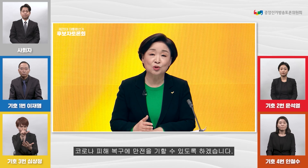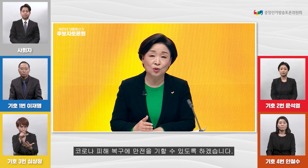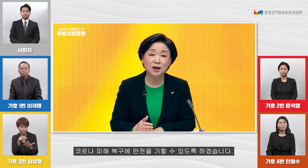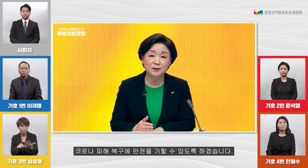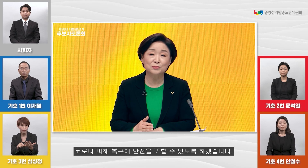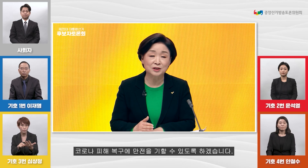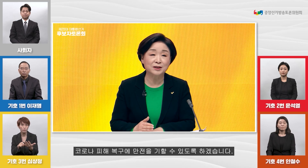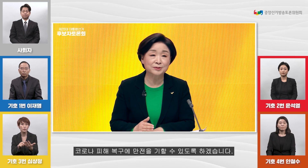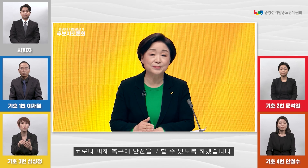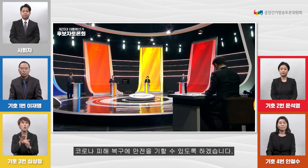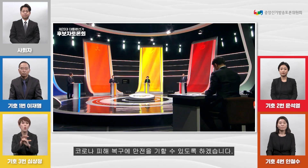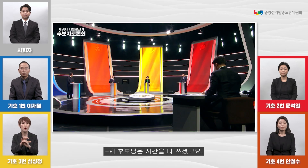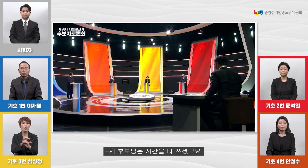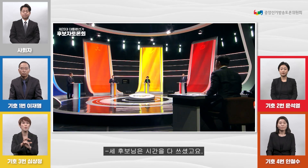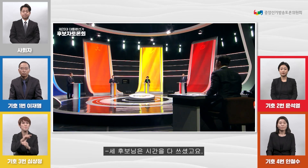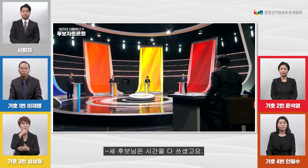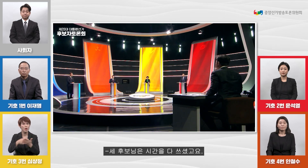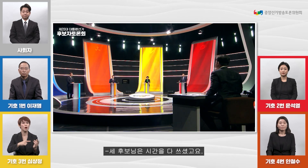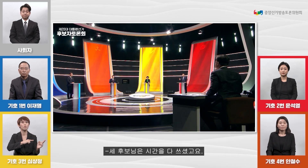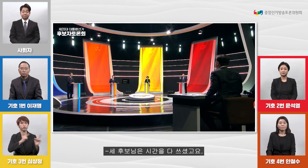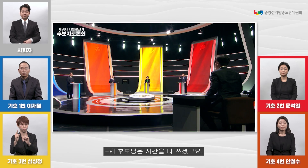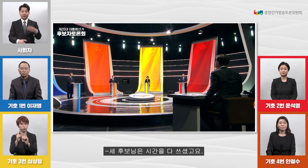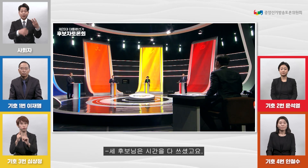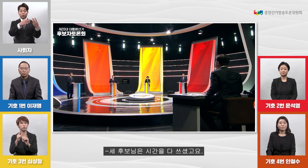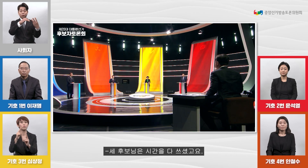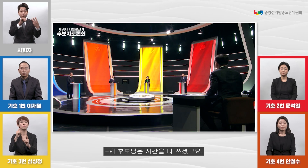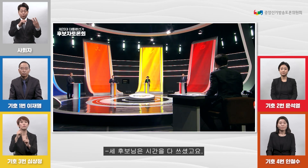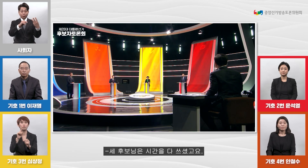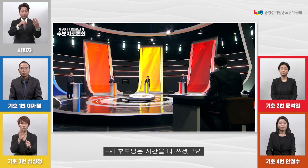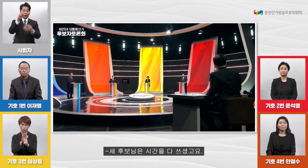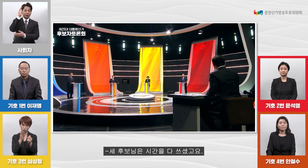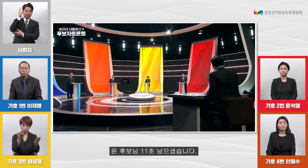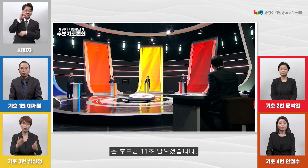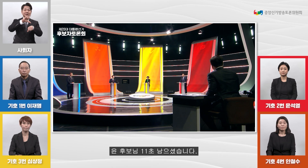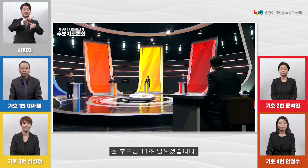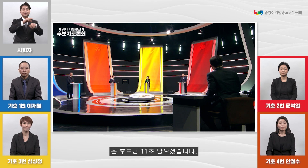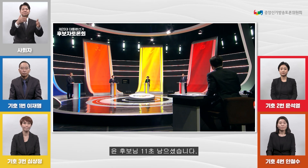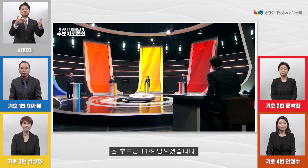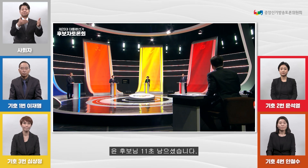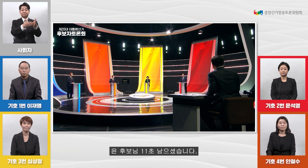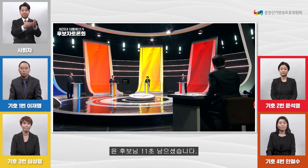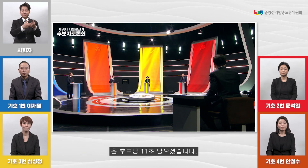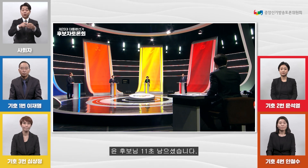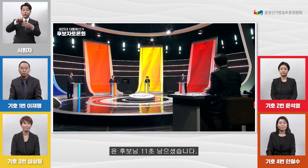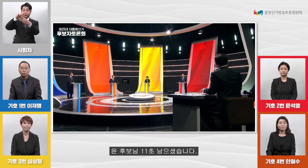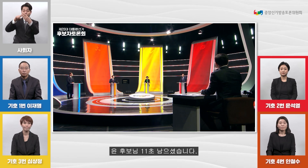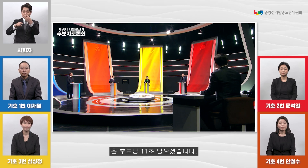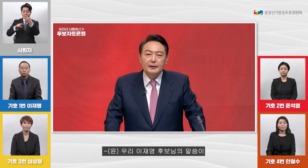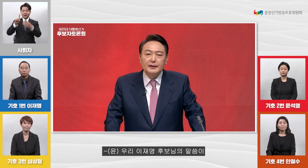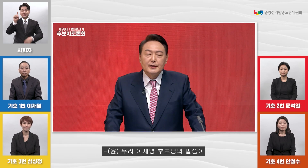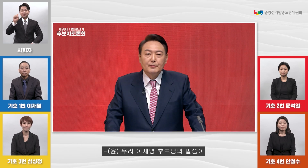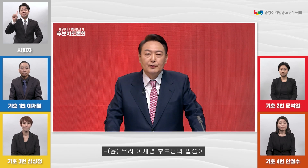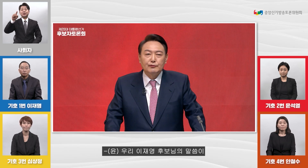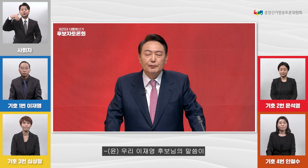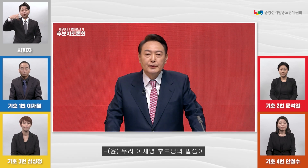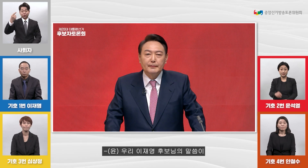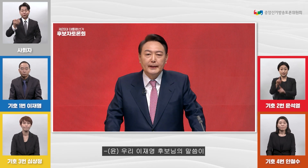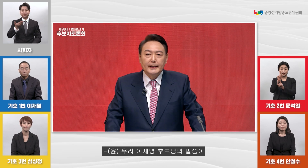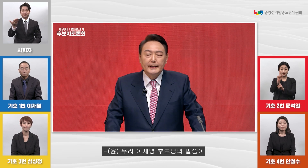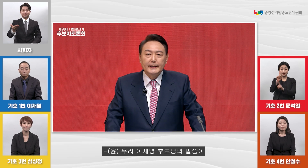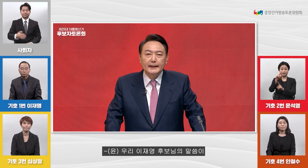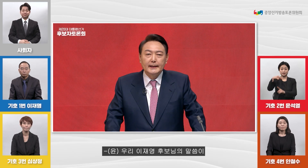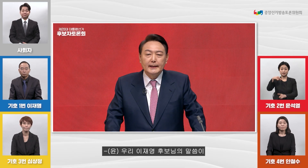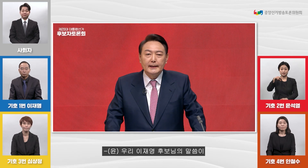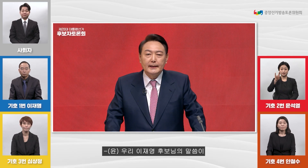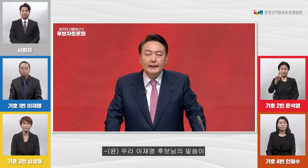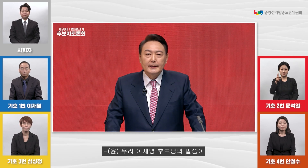기할 수 있도록 하겠습니다. 네, 새 후보님은 시간을 다 쓰셨고요. 윤 후보님 11초 남으셨습니다. 우리 이재명